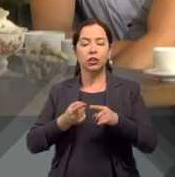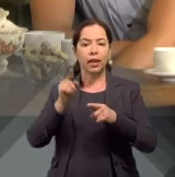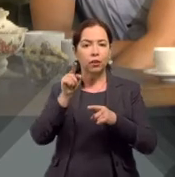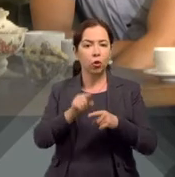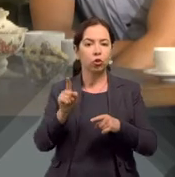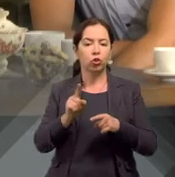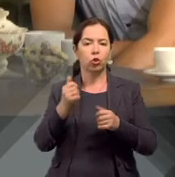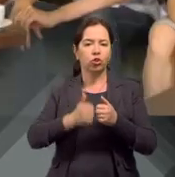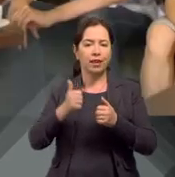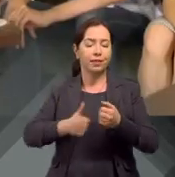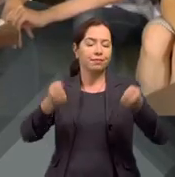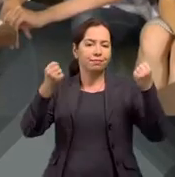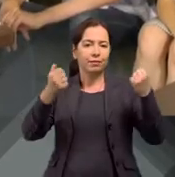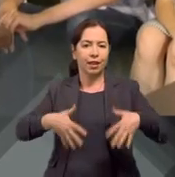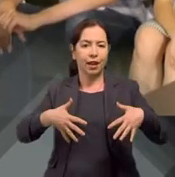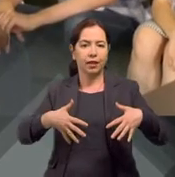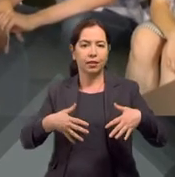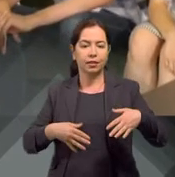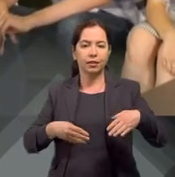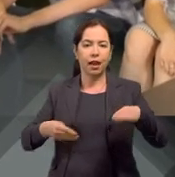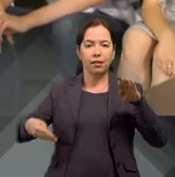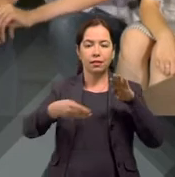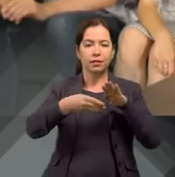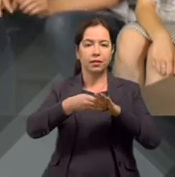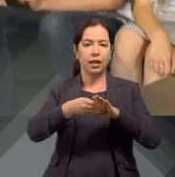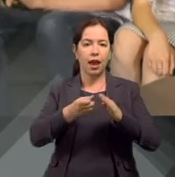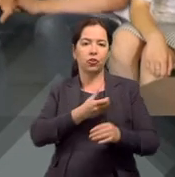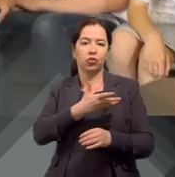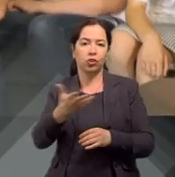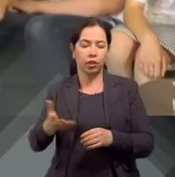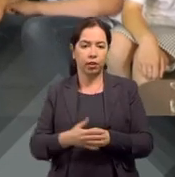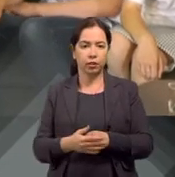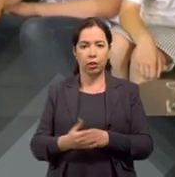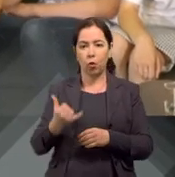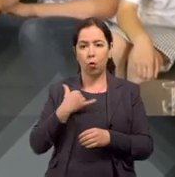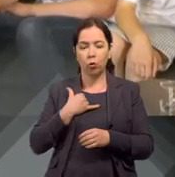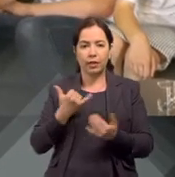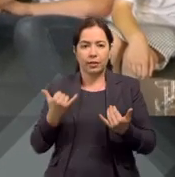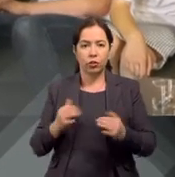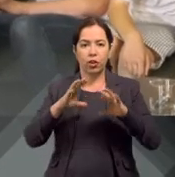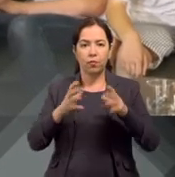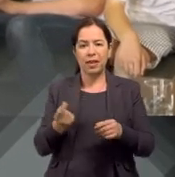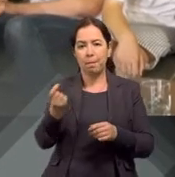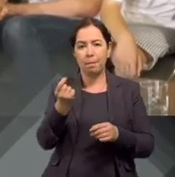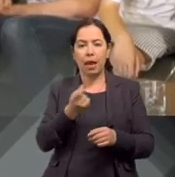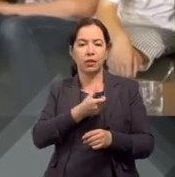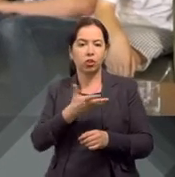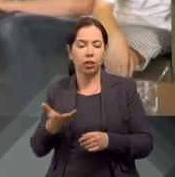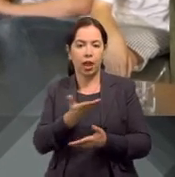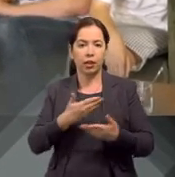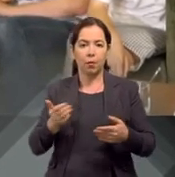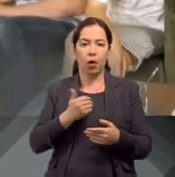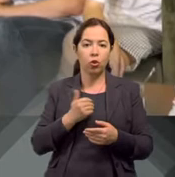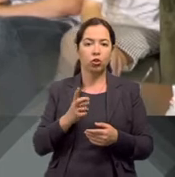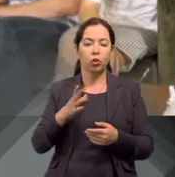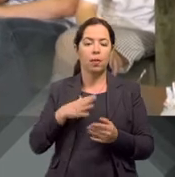часто теряется за щедростью. Мы живем в мире, в котором и щедрости маловато. И нам бы хотелось, чтобы было больше